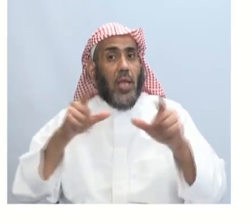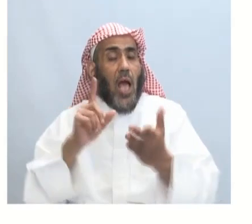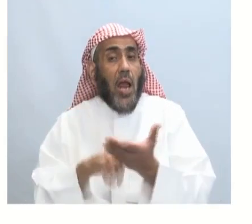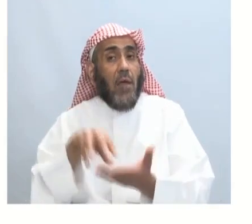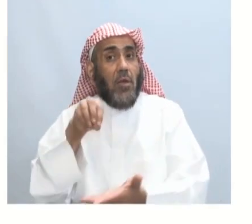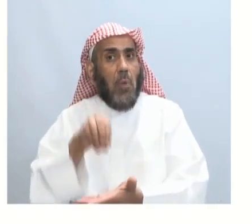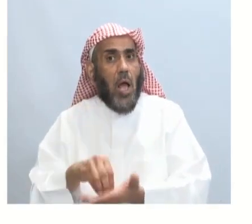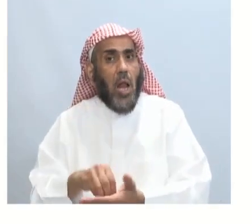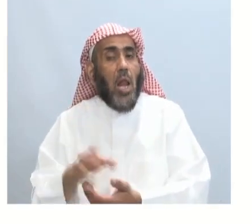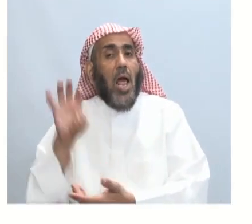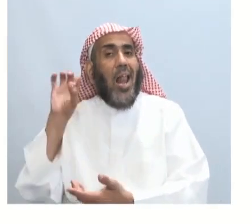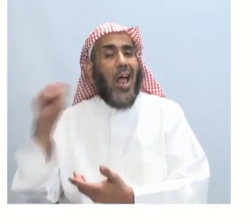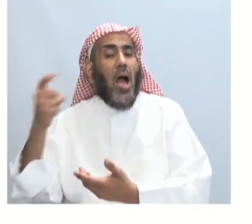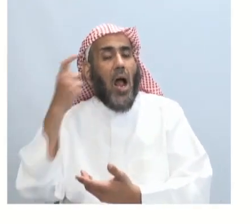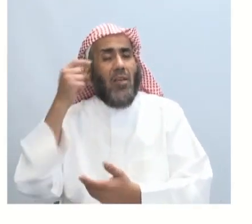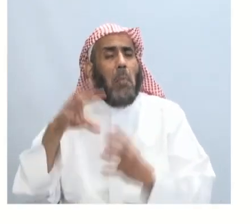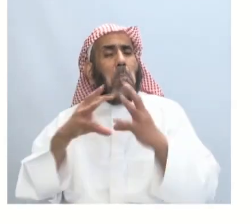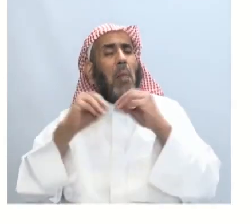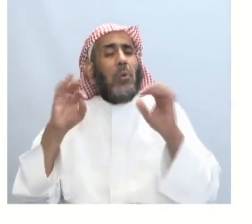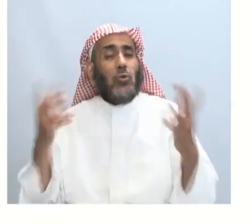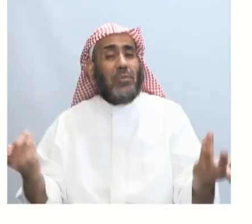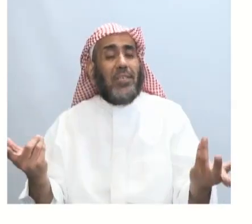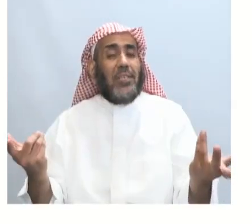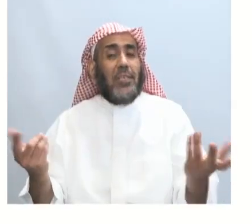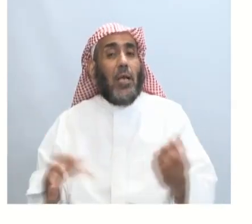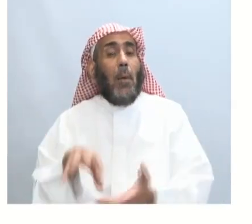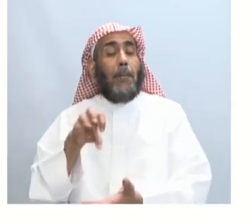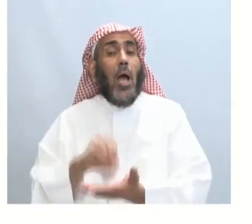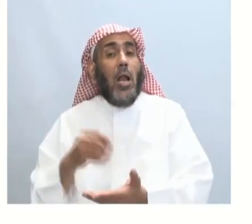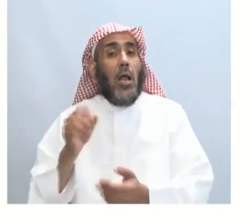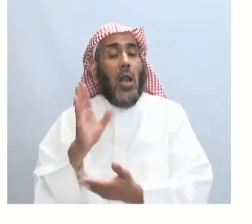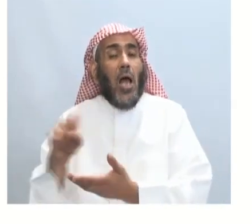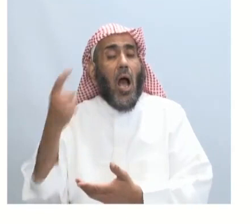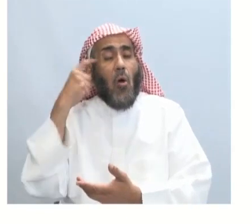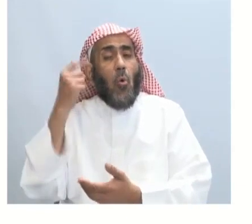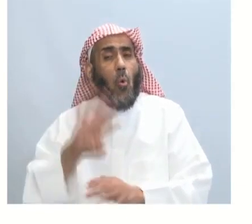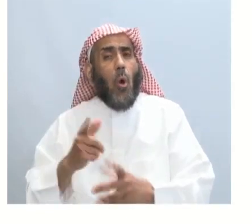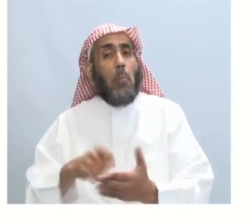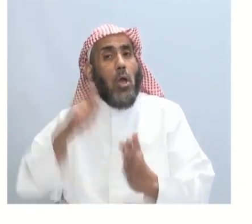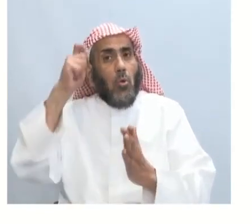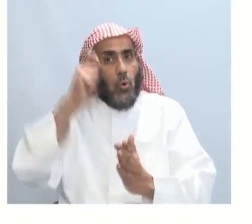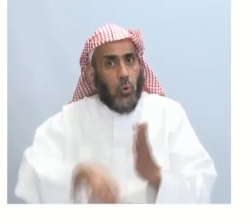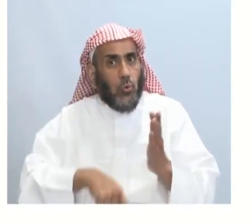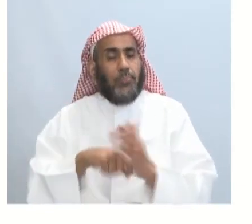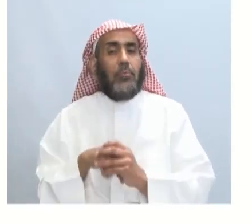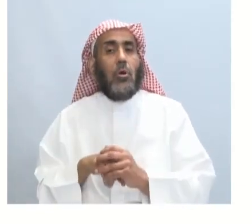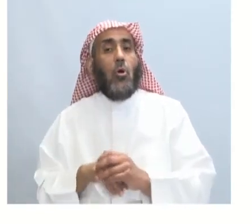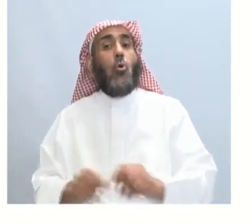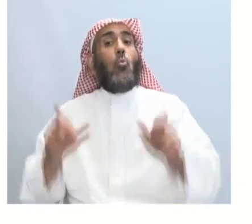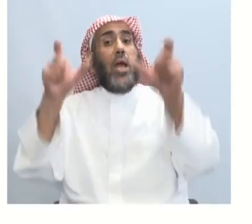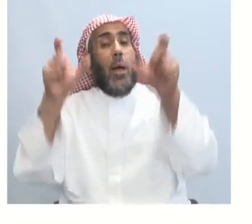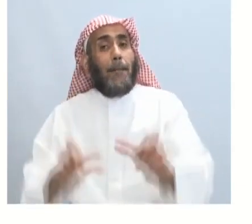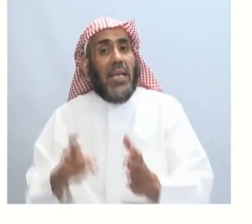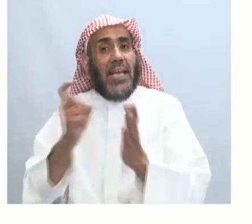في محل الحق الفكري ما المقصود به محل الحق الفكري هو ما يقره ويحميه